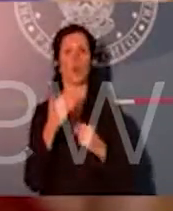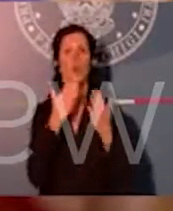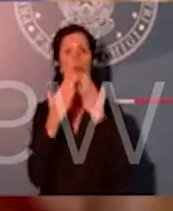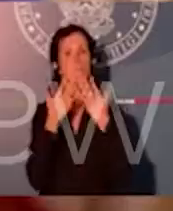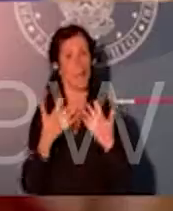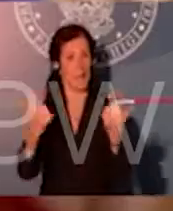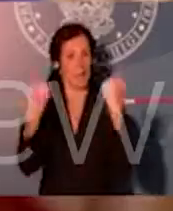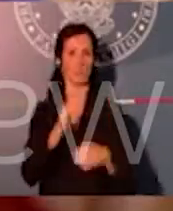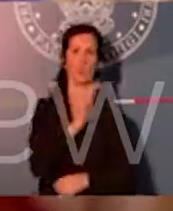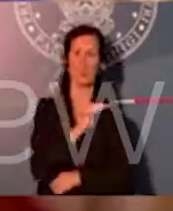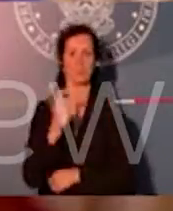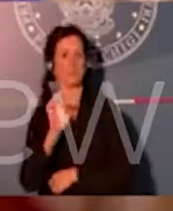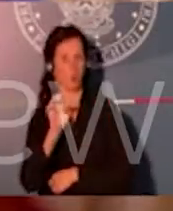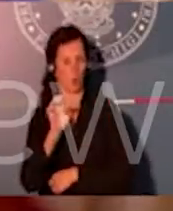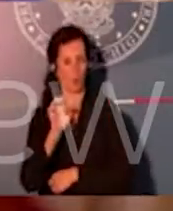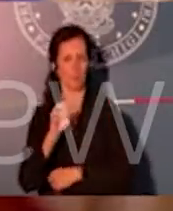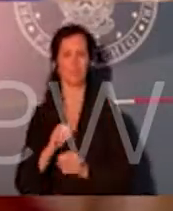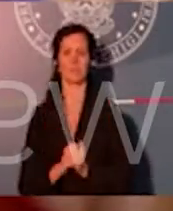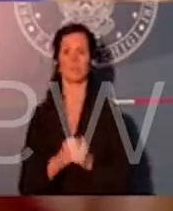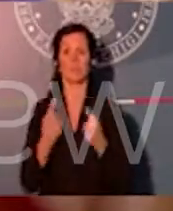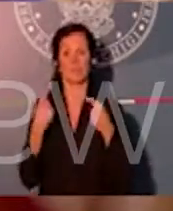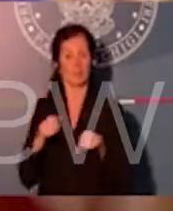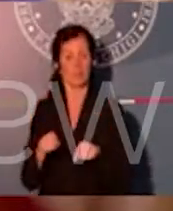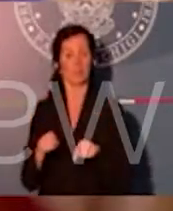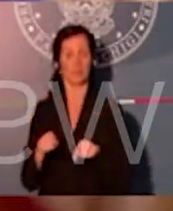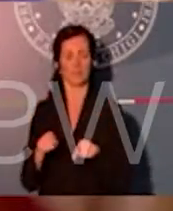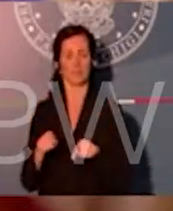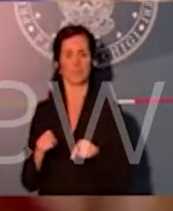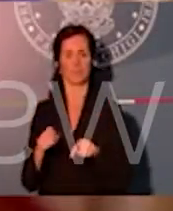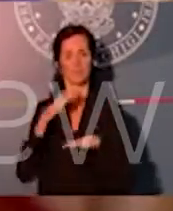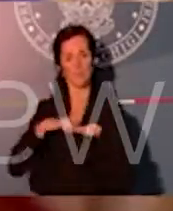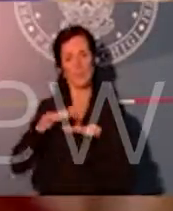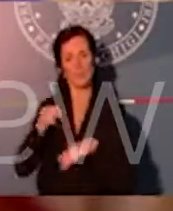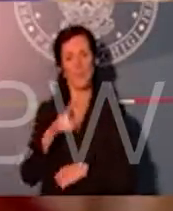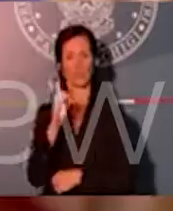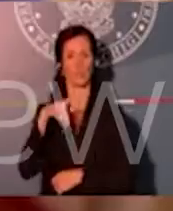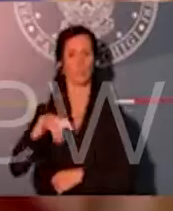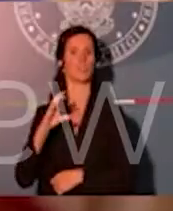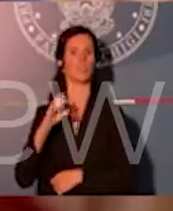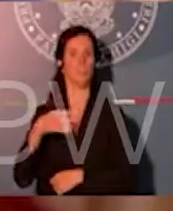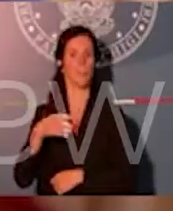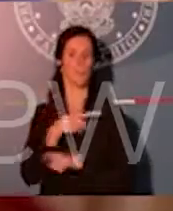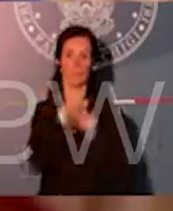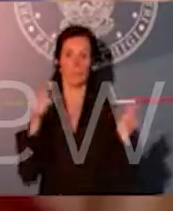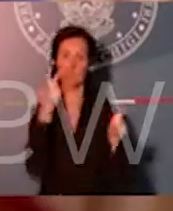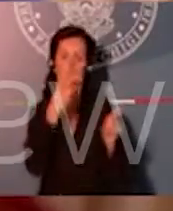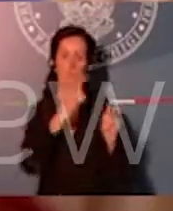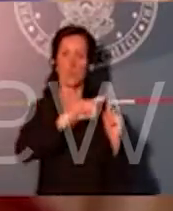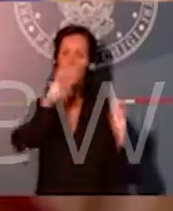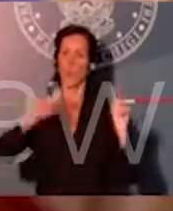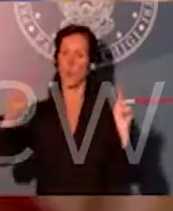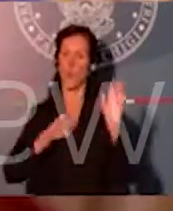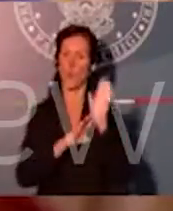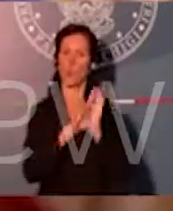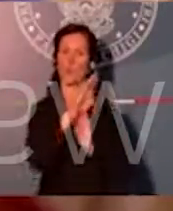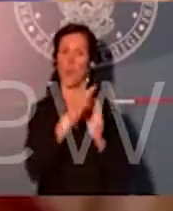e mercoledì. In questo caso abbiamo dovuto adottarlo perché avete visto anche i numeri di quest'oggi. La curva del contagio